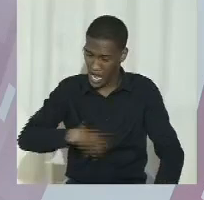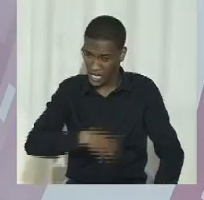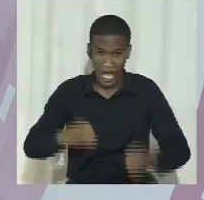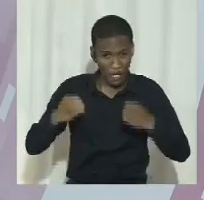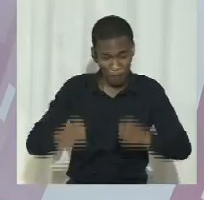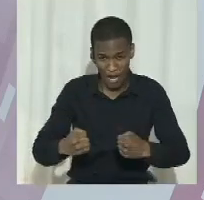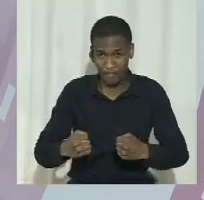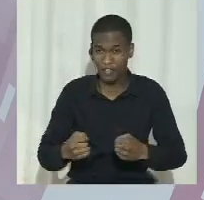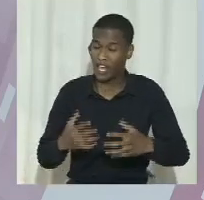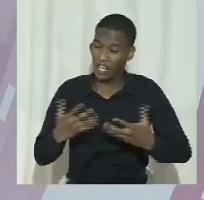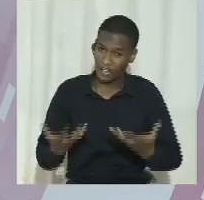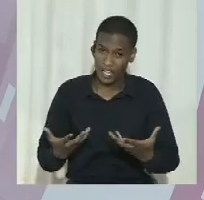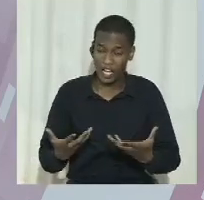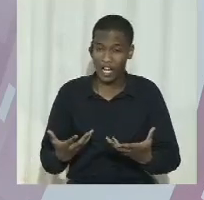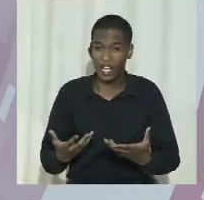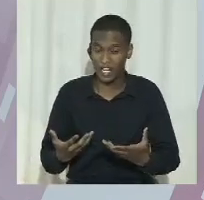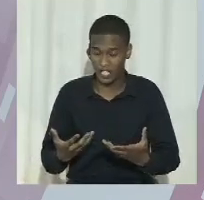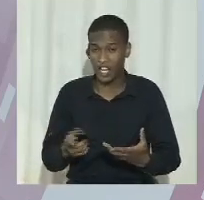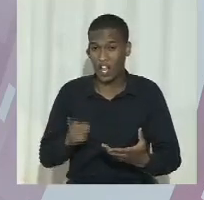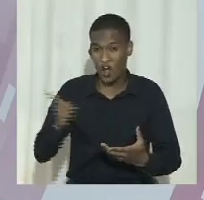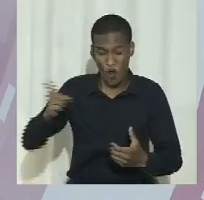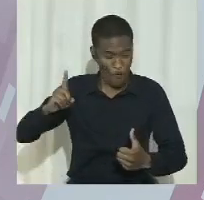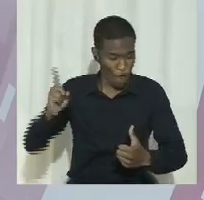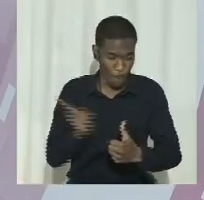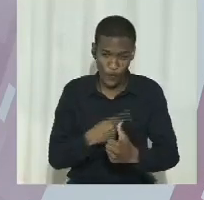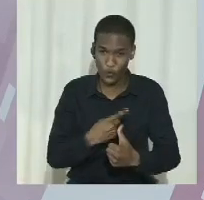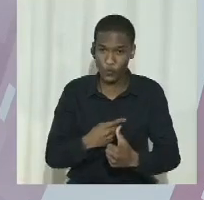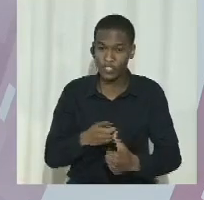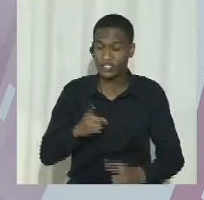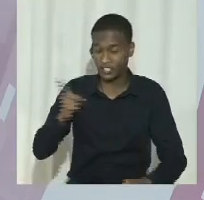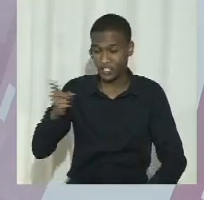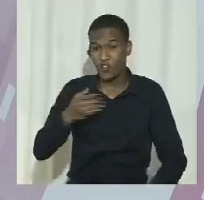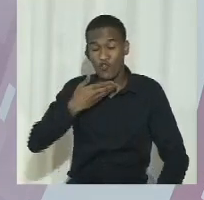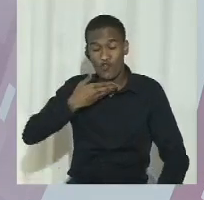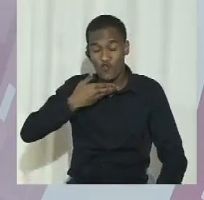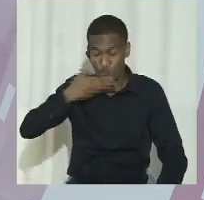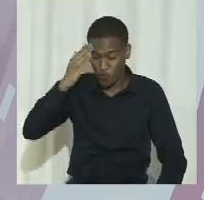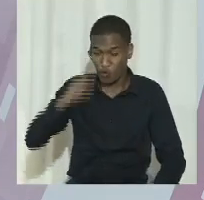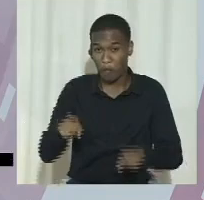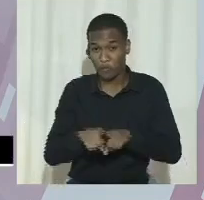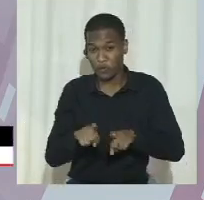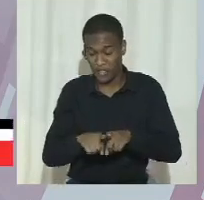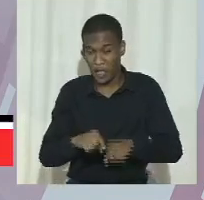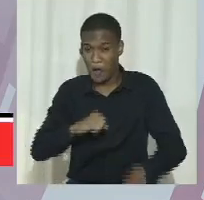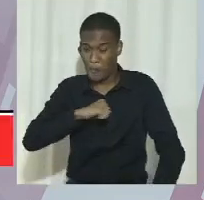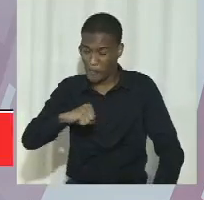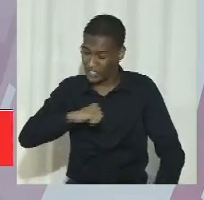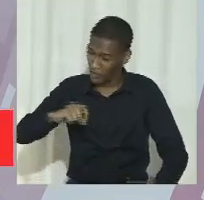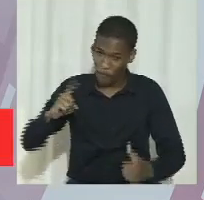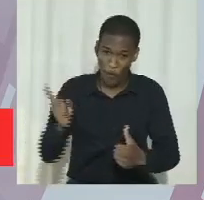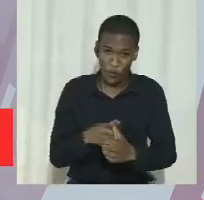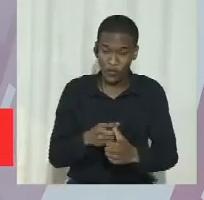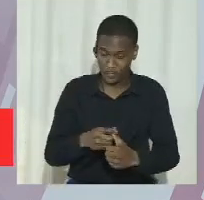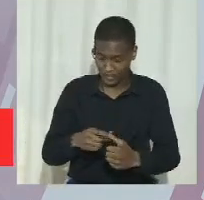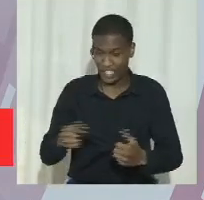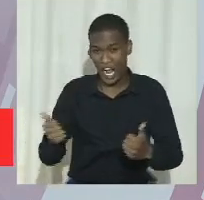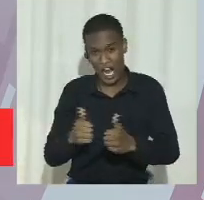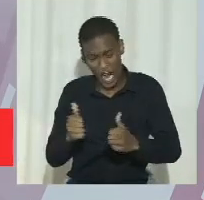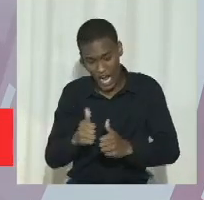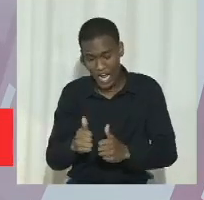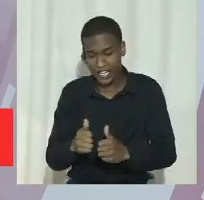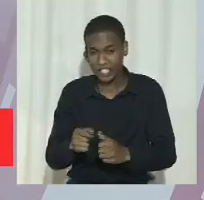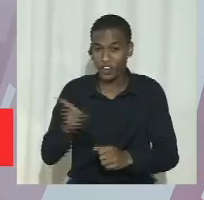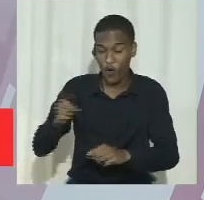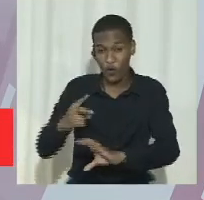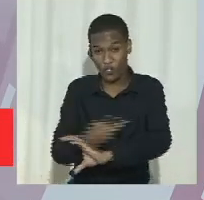izay misedra voalohan-daharana mihitsy zany ny aretina COVID-19 coronavirus no isitraka